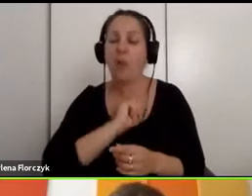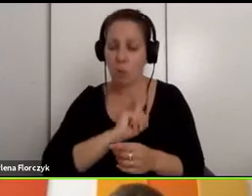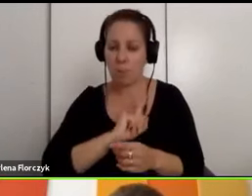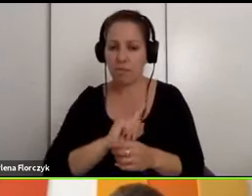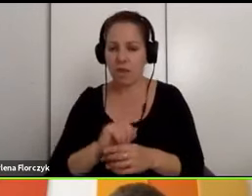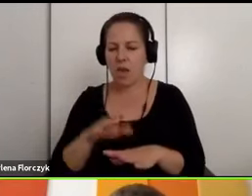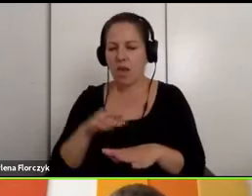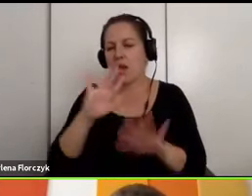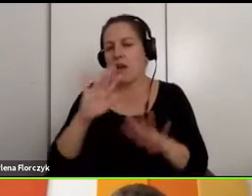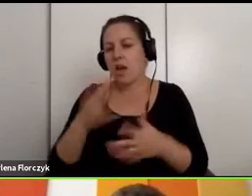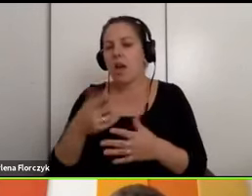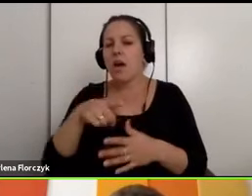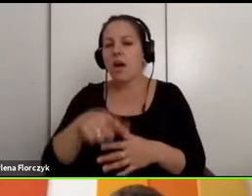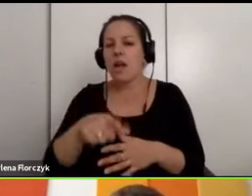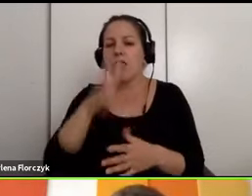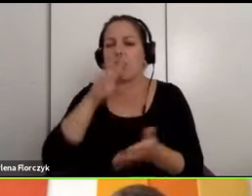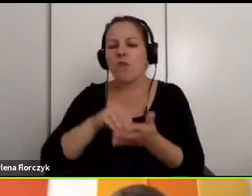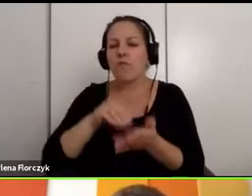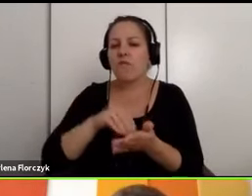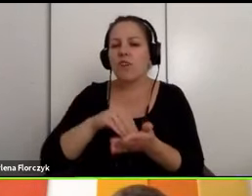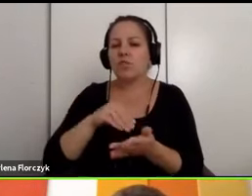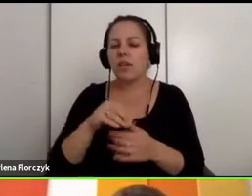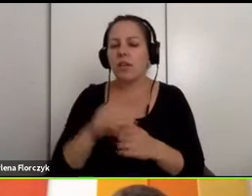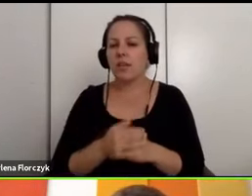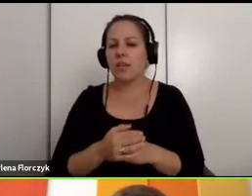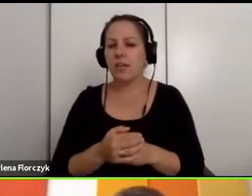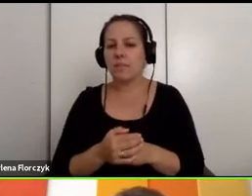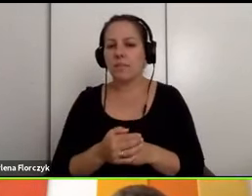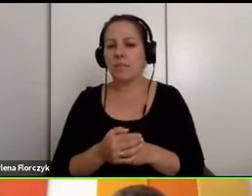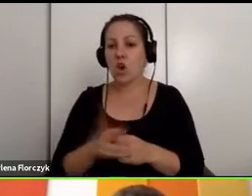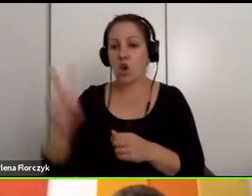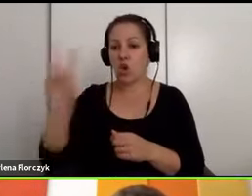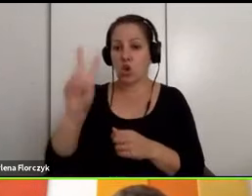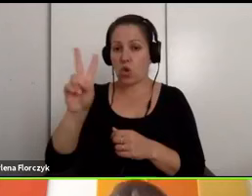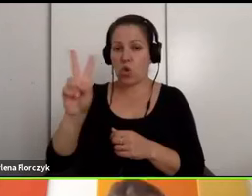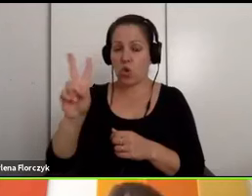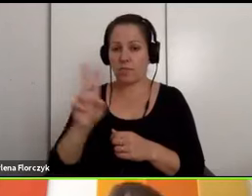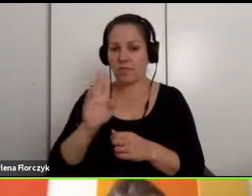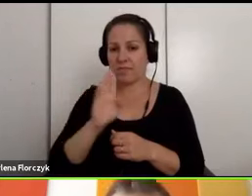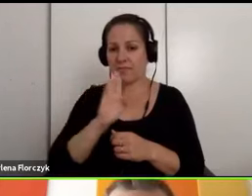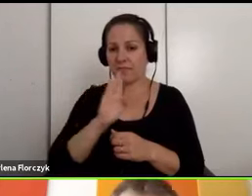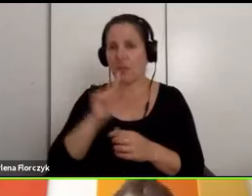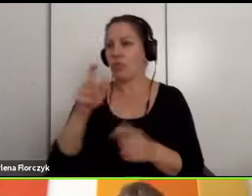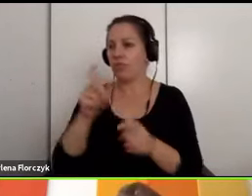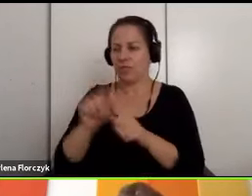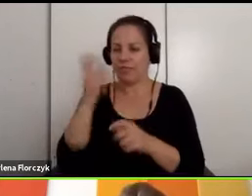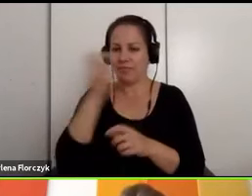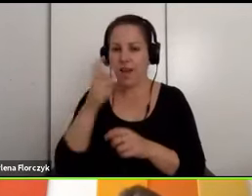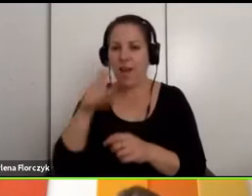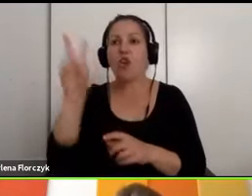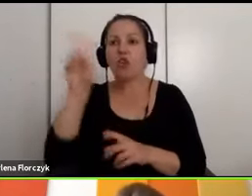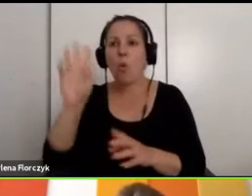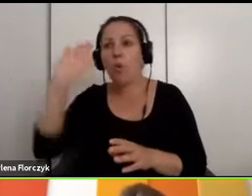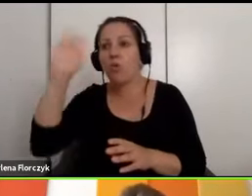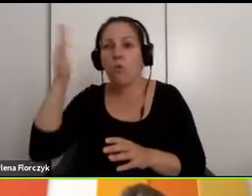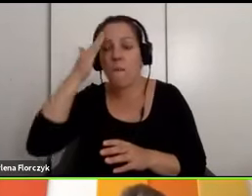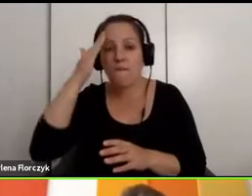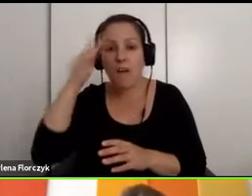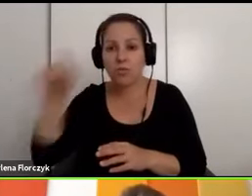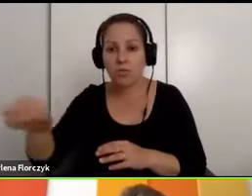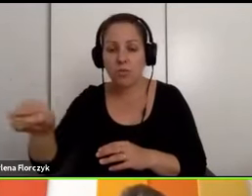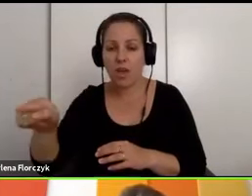znaczy takie doświadczenie, że ktoś, i to jest też ciekawe, ktoś się dowiaduje,